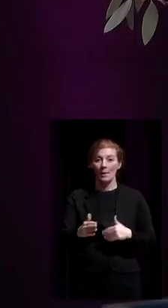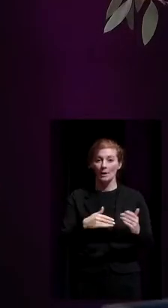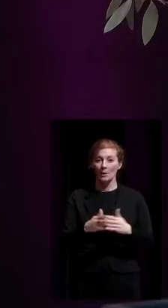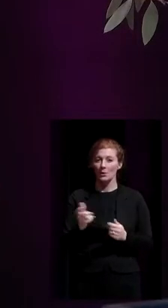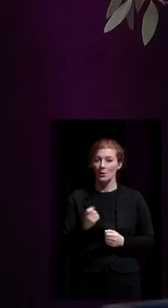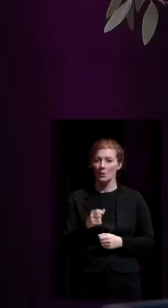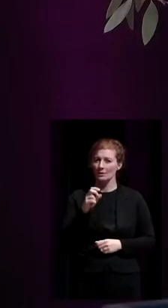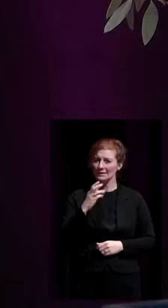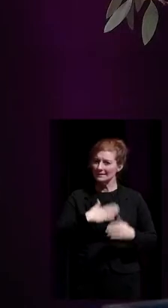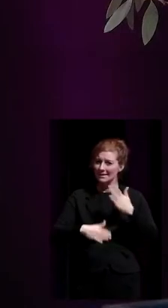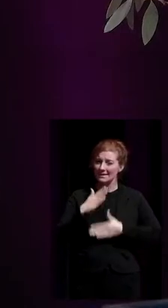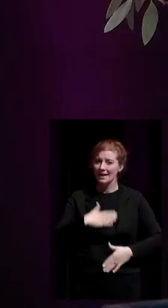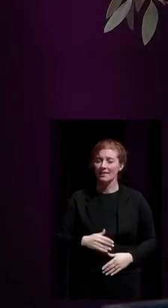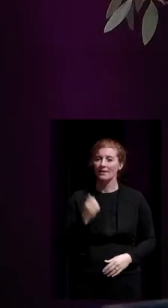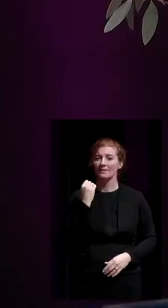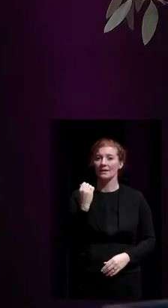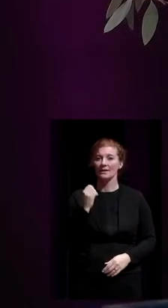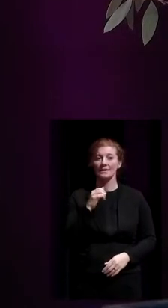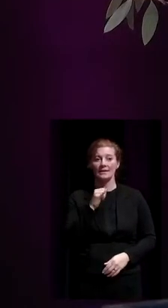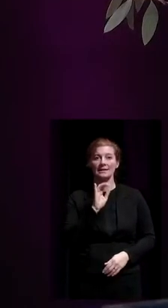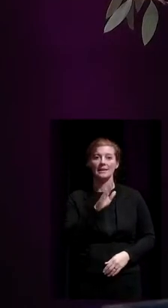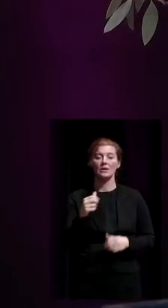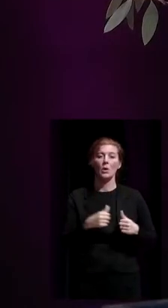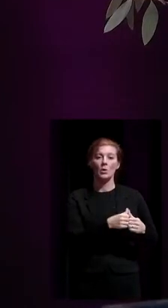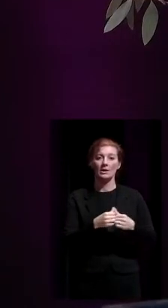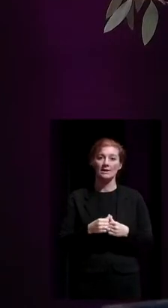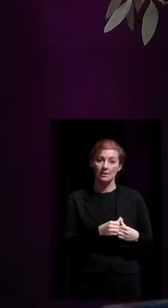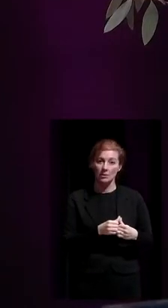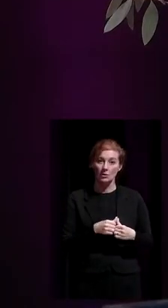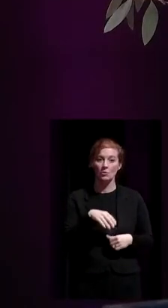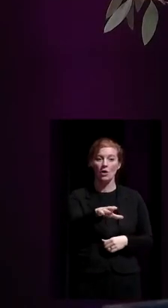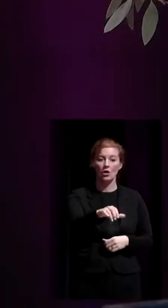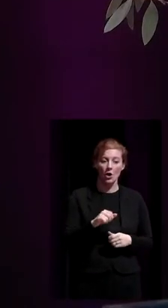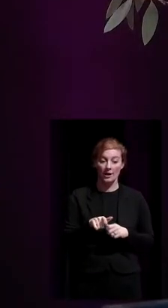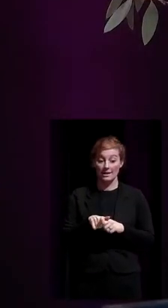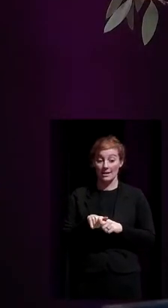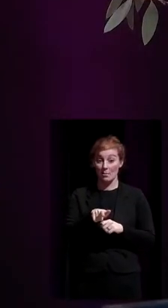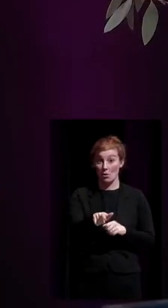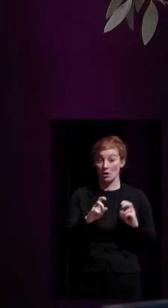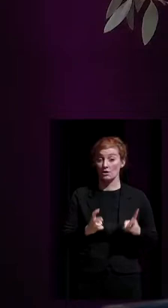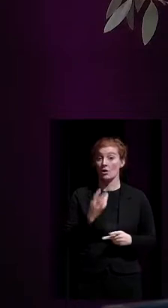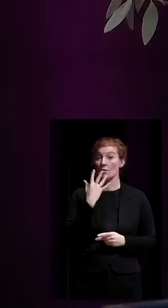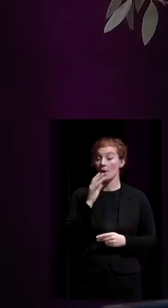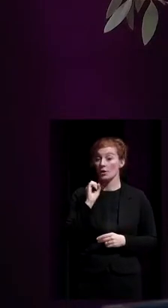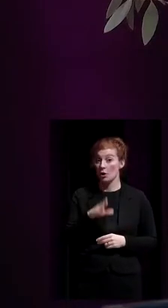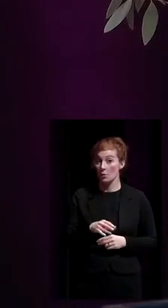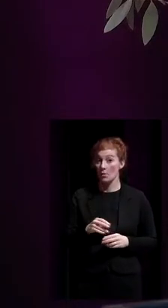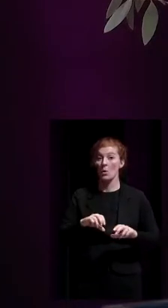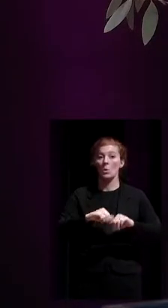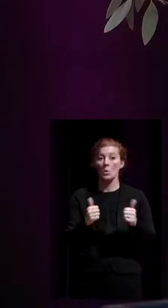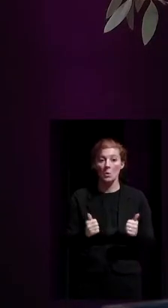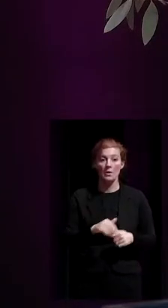väldigt intressant och relevant i din organisation. Nämligen har tagit den här rapporten som vi pratar om och låtit just barn